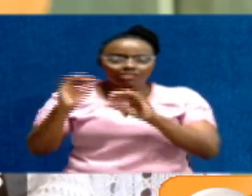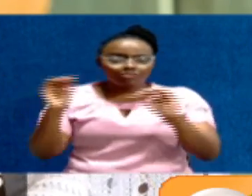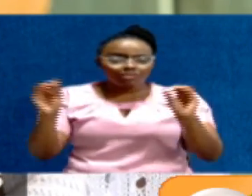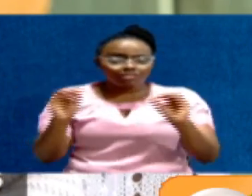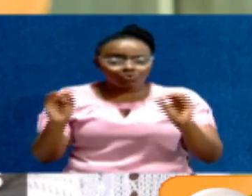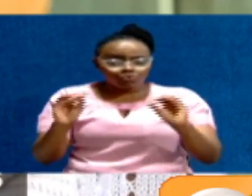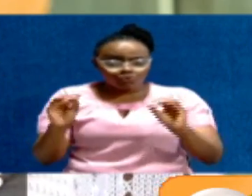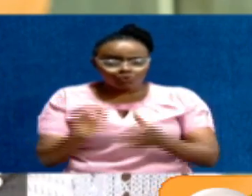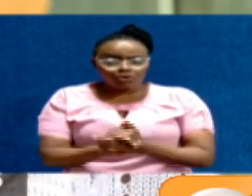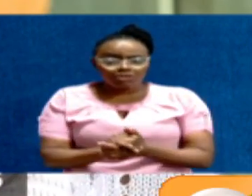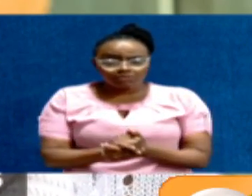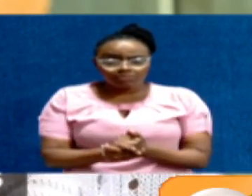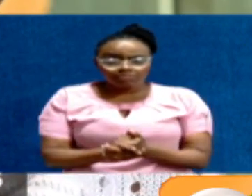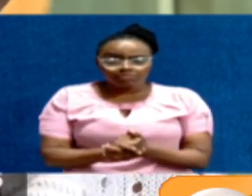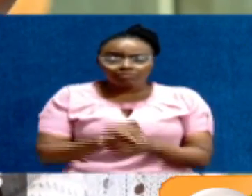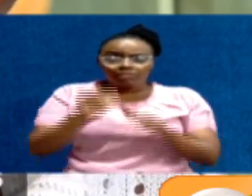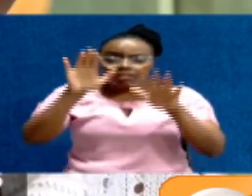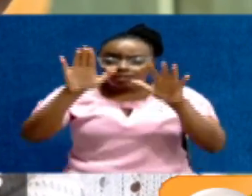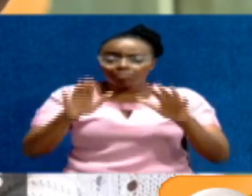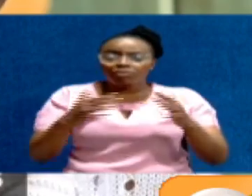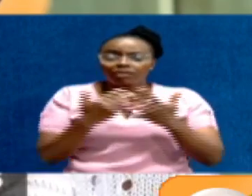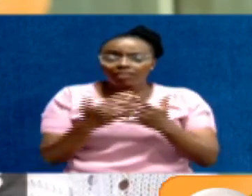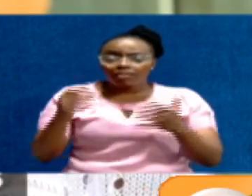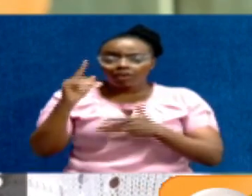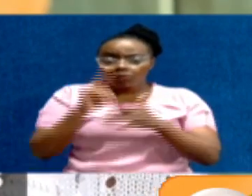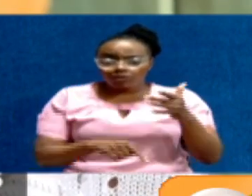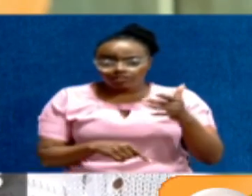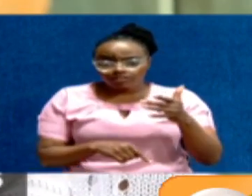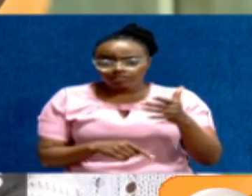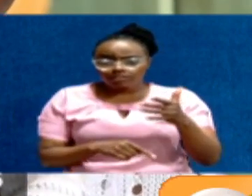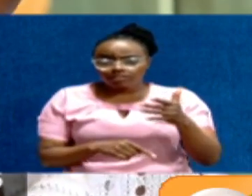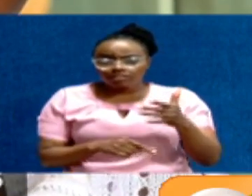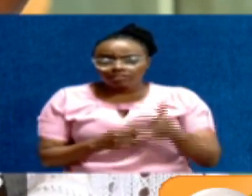kutarajia. Kitu muhimu ni